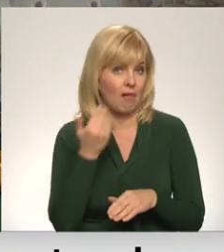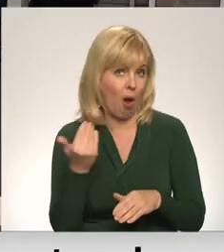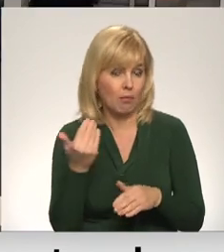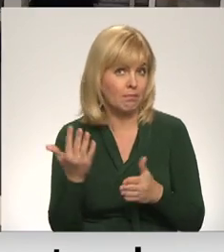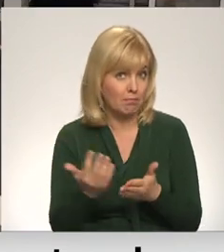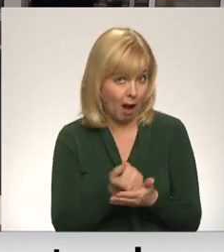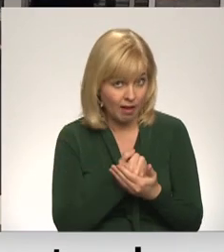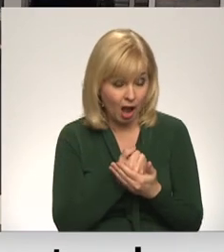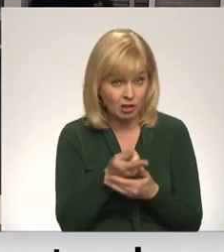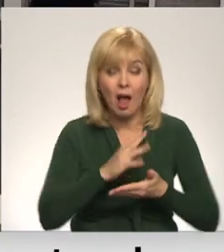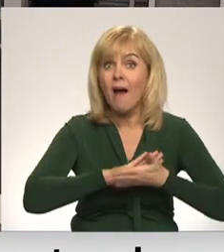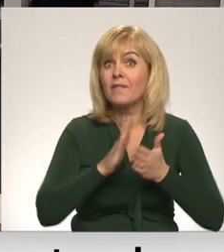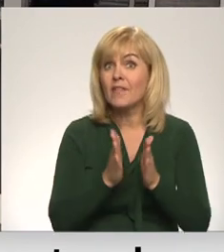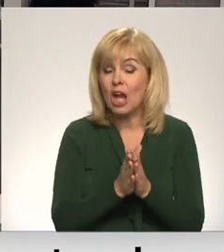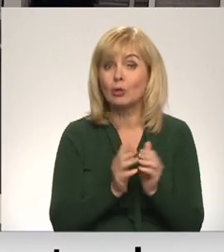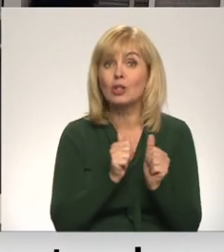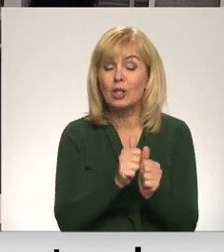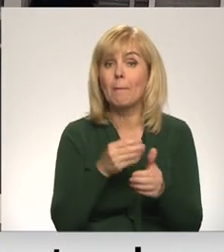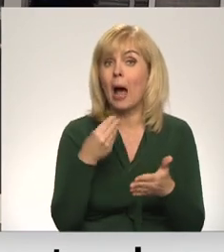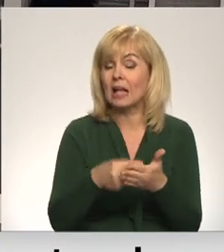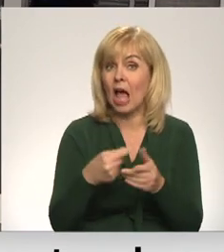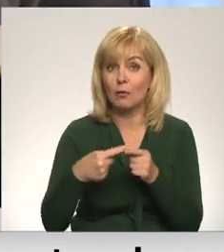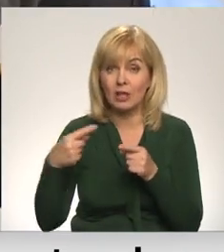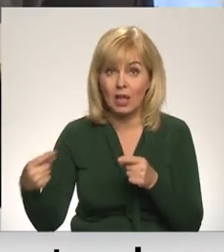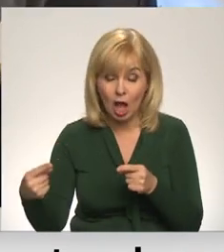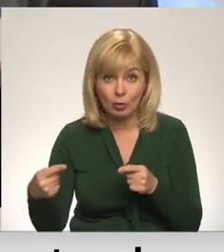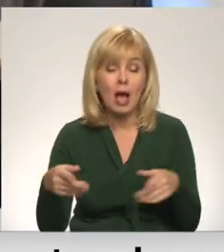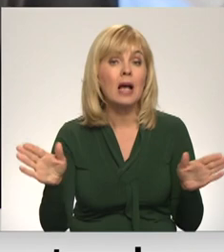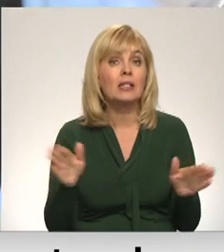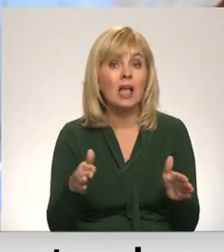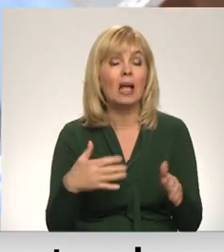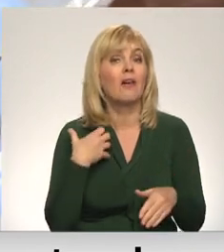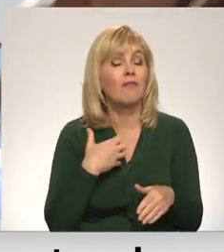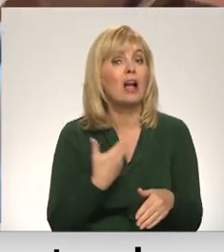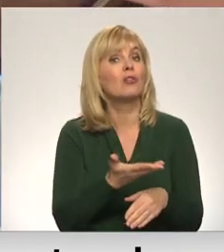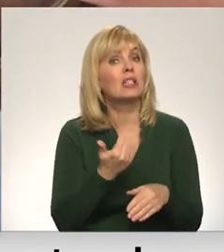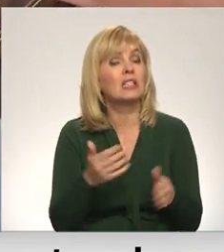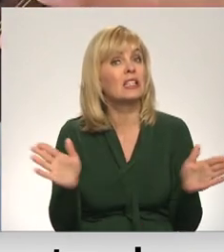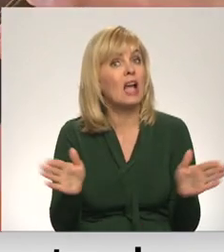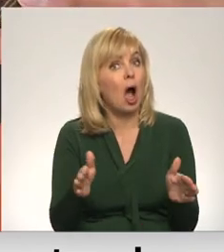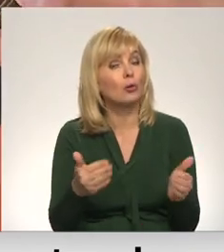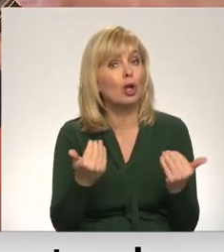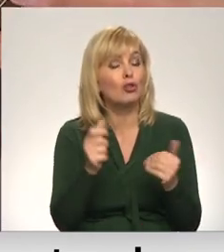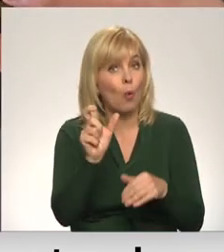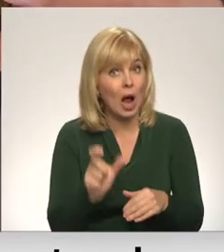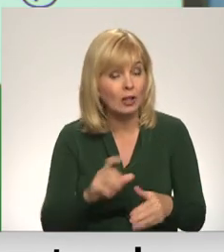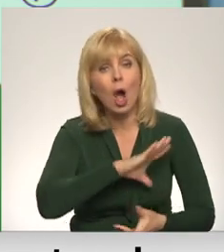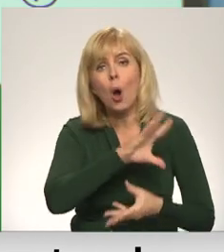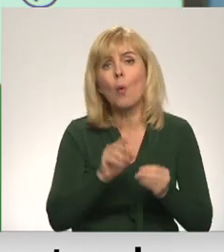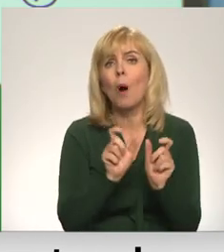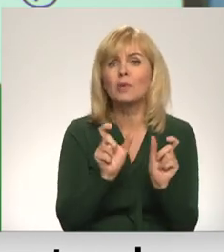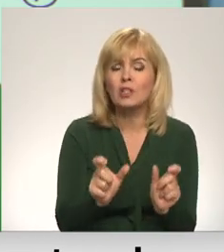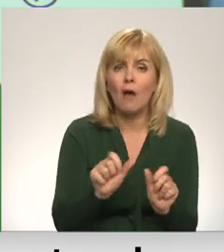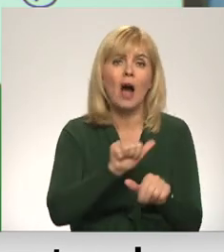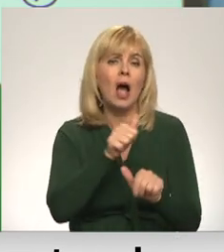panākta. Ja vienošanās sekos par derīguma termiņiem, sēdi vajadzēs sasaukt šonedēļ. Savukārt par ierobežojumiem kopumā galvenā